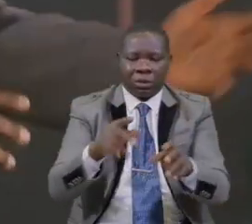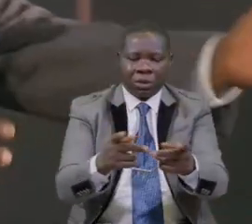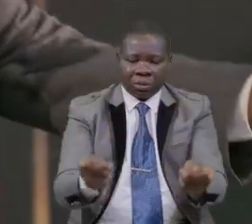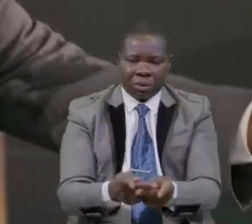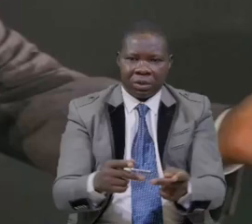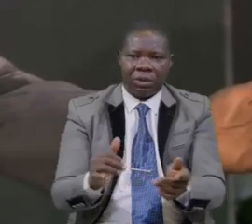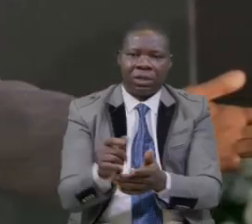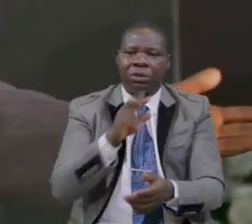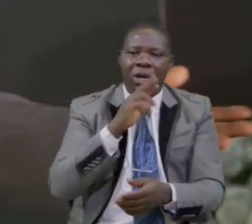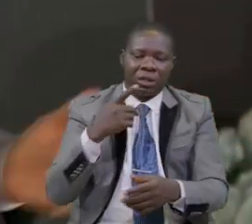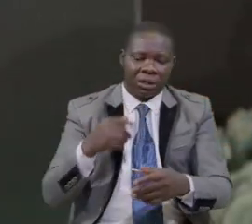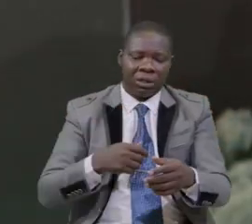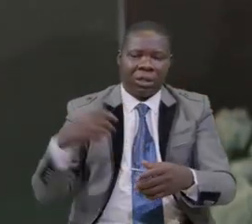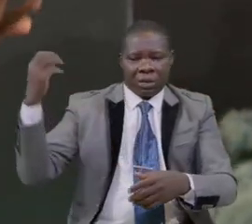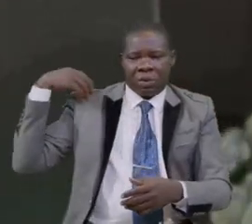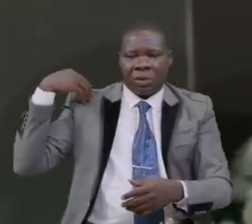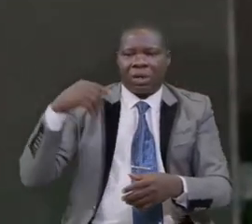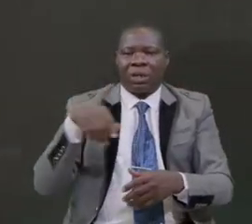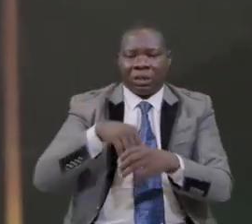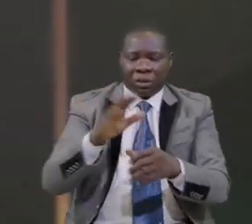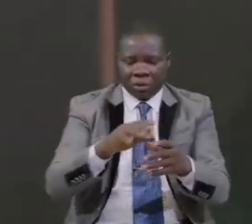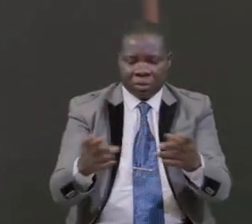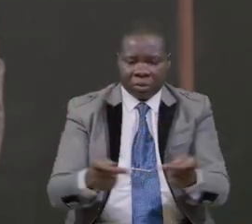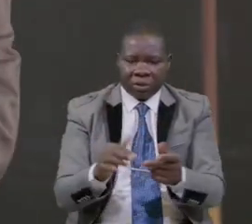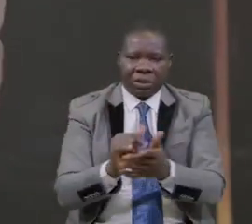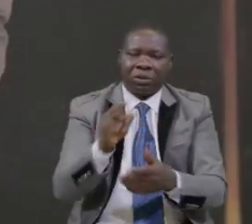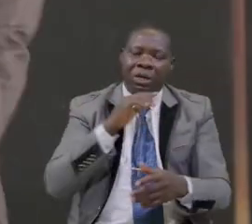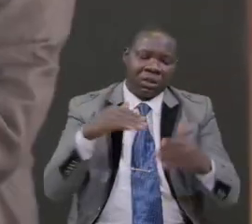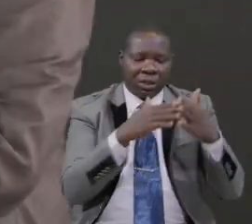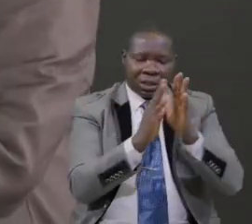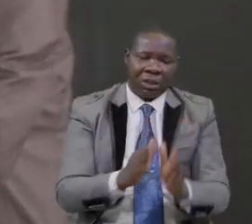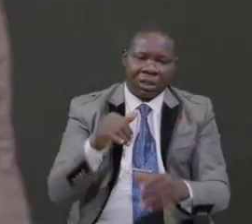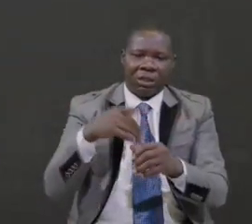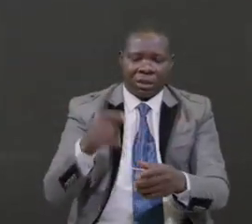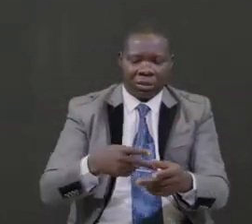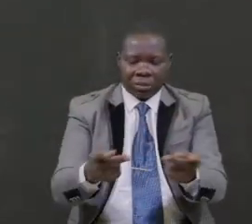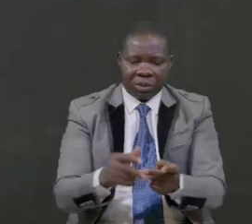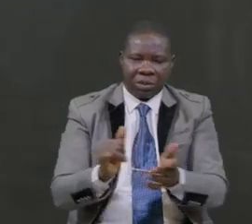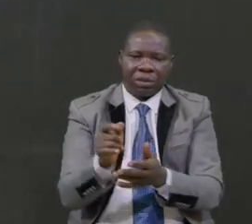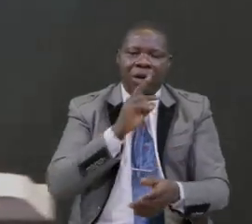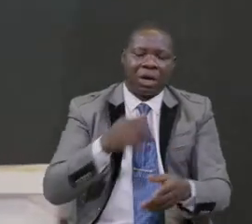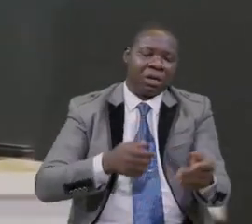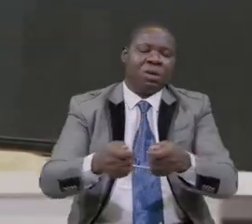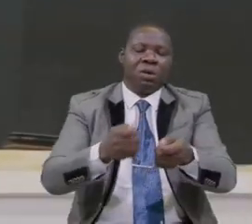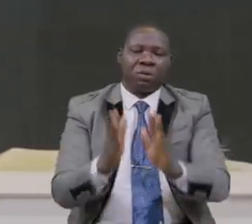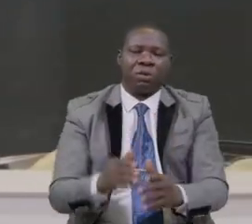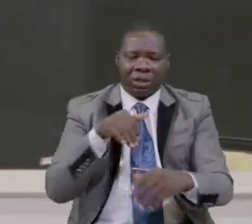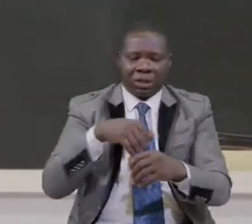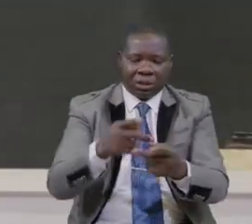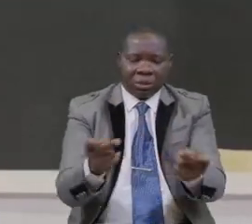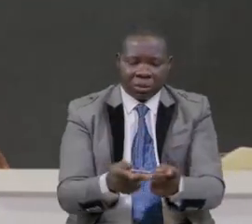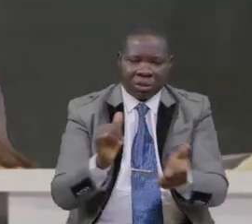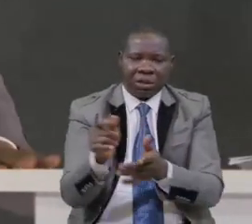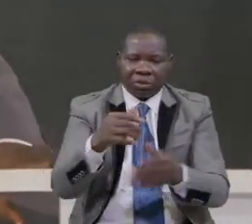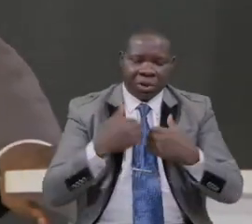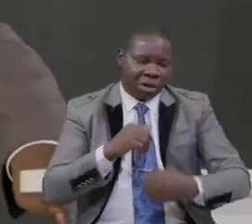es un propriétaire, là où tu es le dirigeant, là où tu es le directeur, là où tu as de